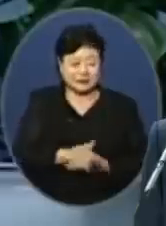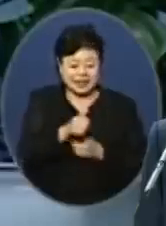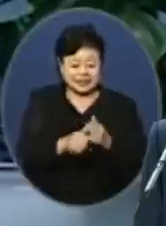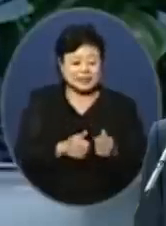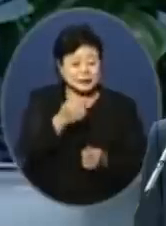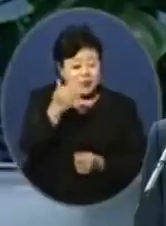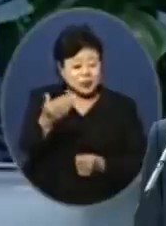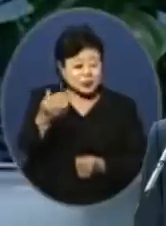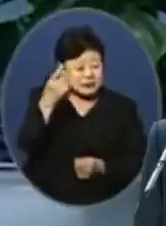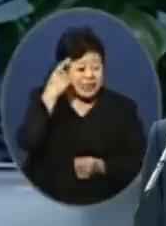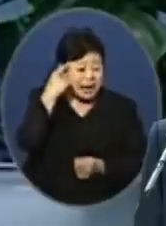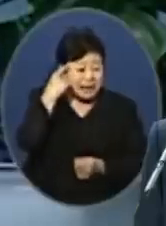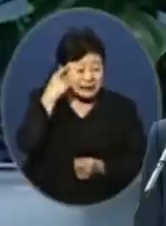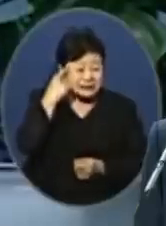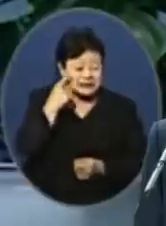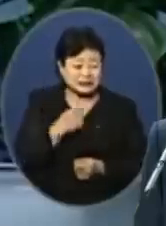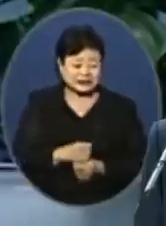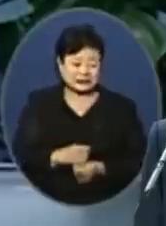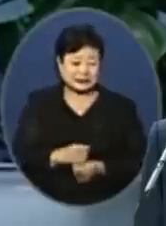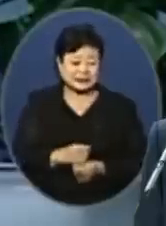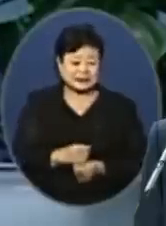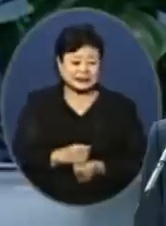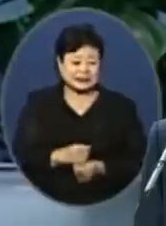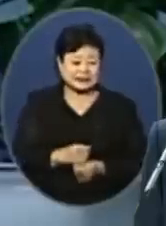하나님 여러분이 생각하는 것 그렇게